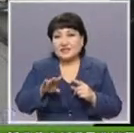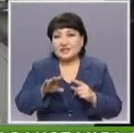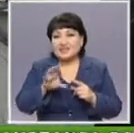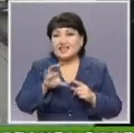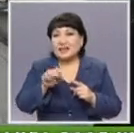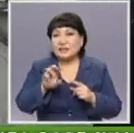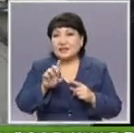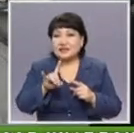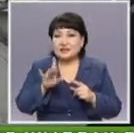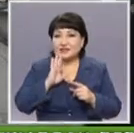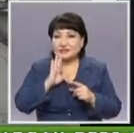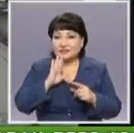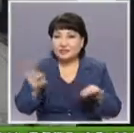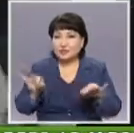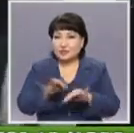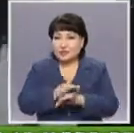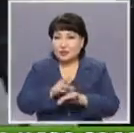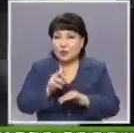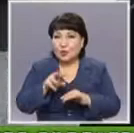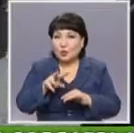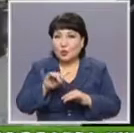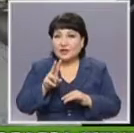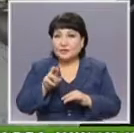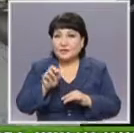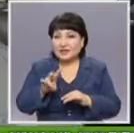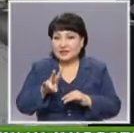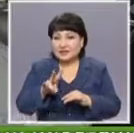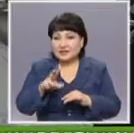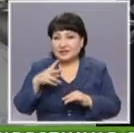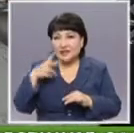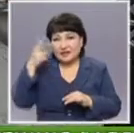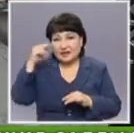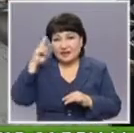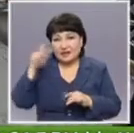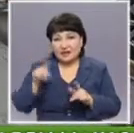сонда Ұлықпанаға досым Сүлейіп барлығы жиналысып,